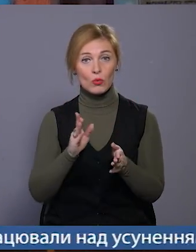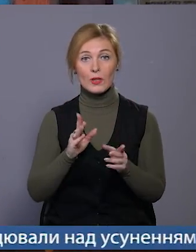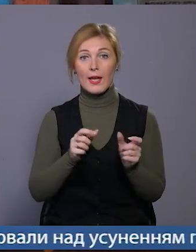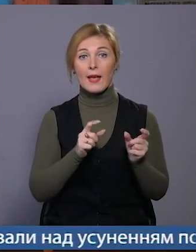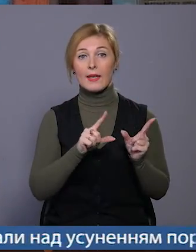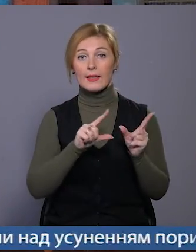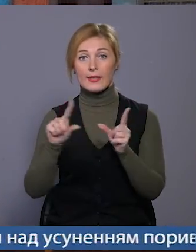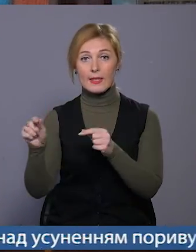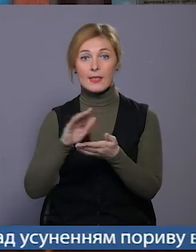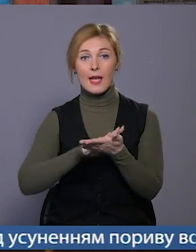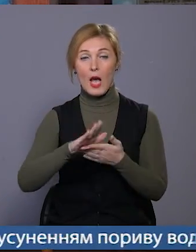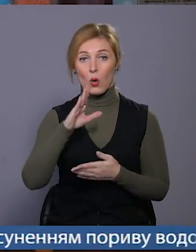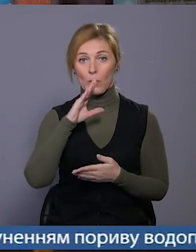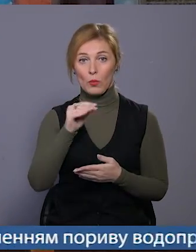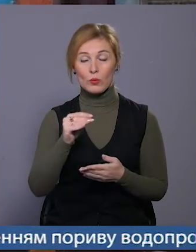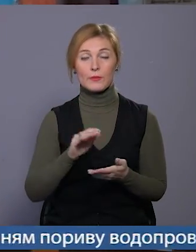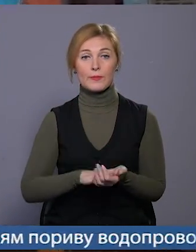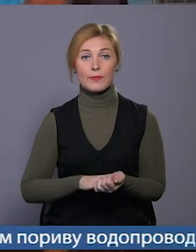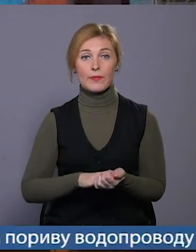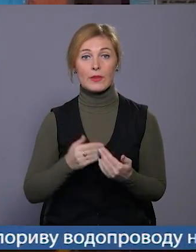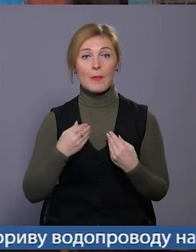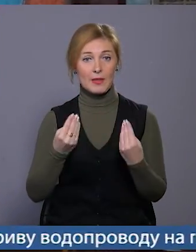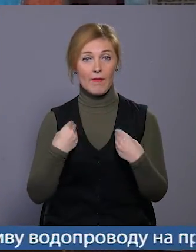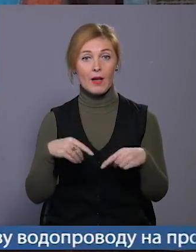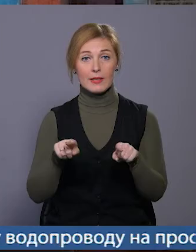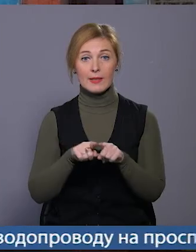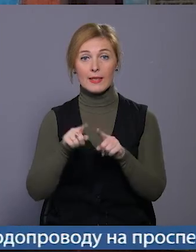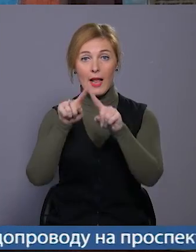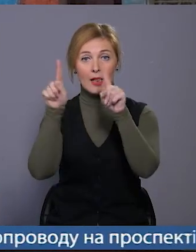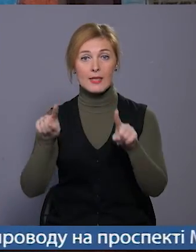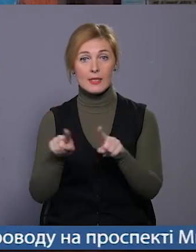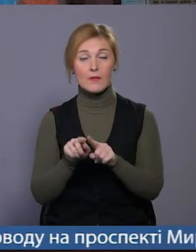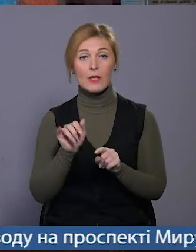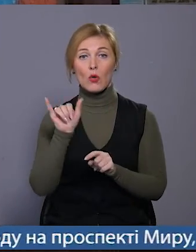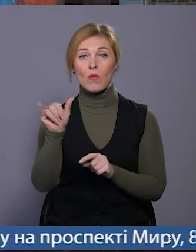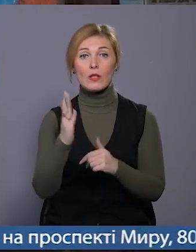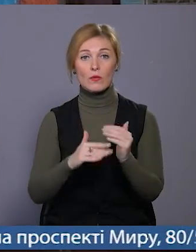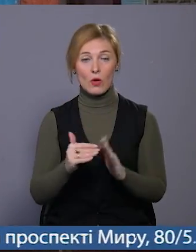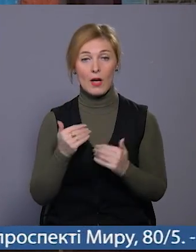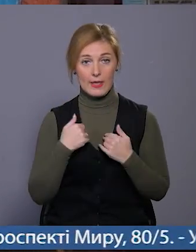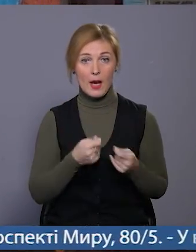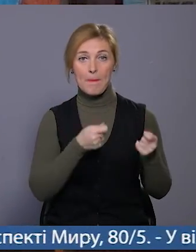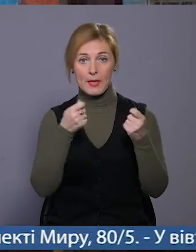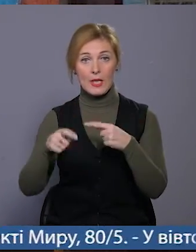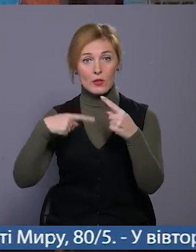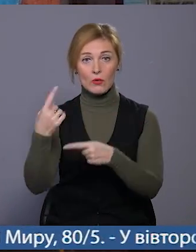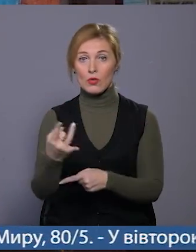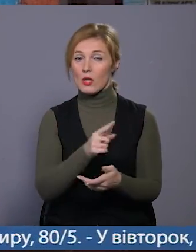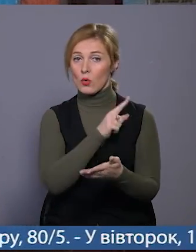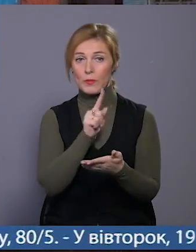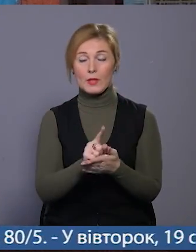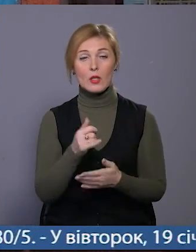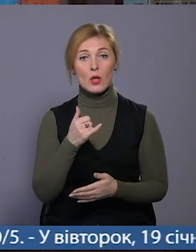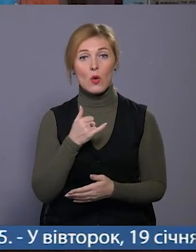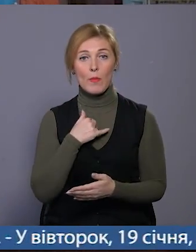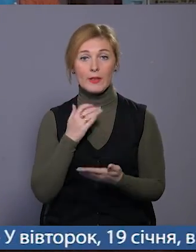і які відходи, і давали нам такі от листівочки, як у вас, да, в руках. І я принесу на следующий раз обов'язково. У вас є що принести? Так,